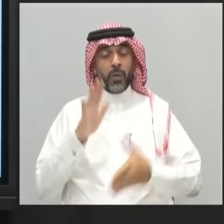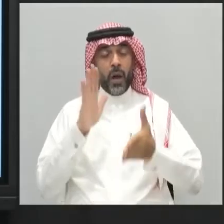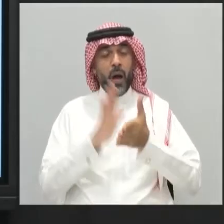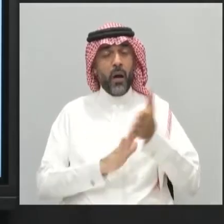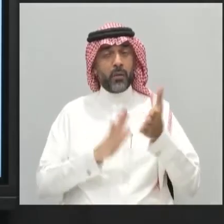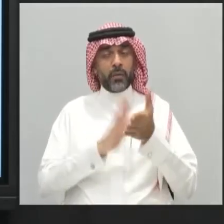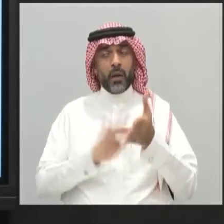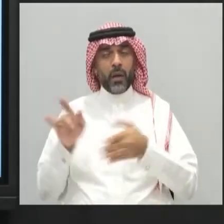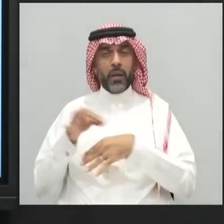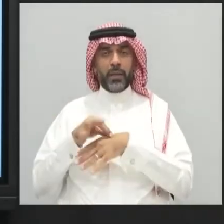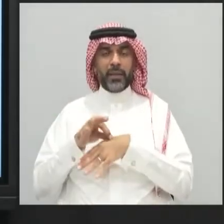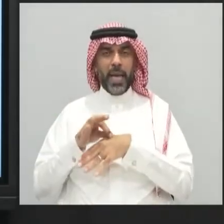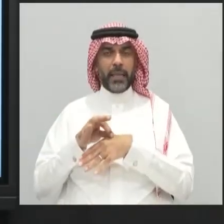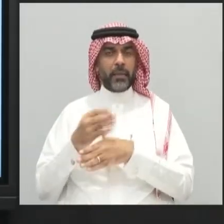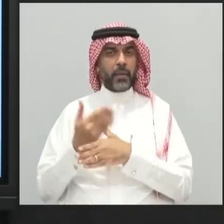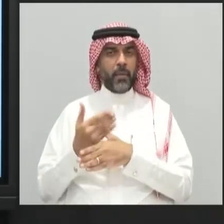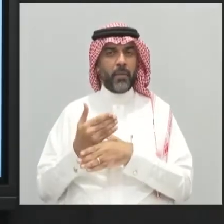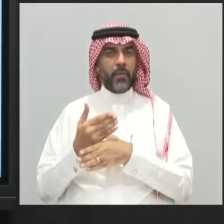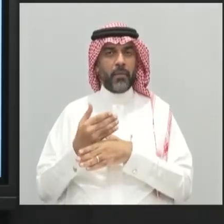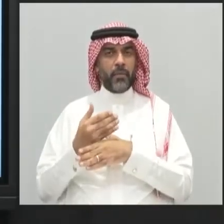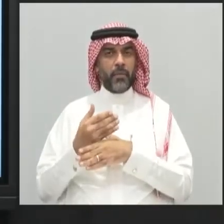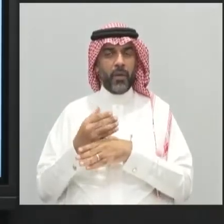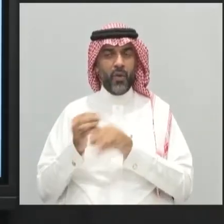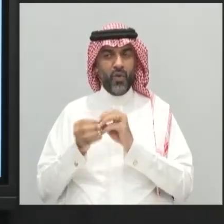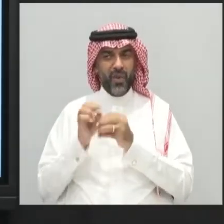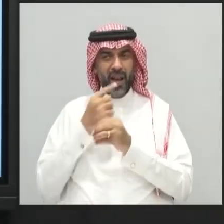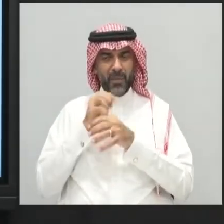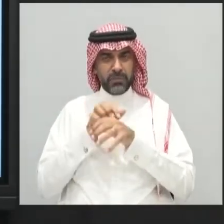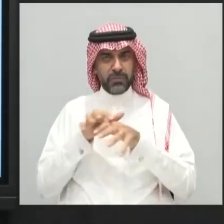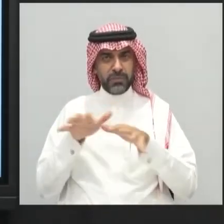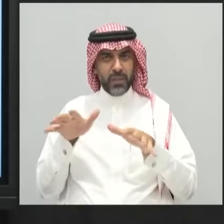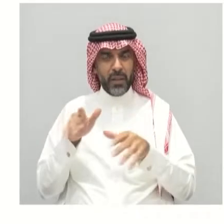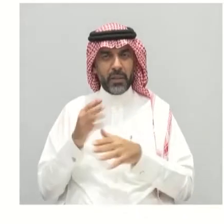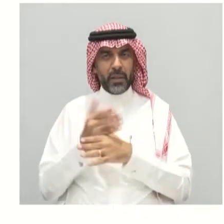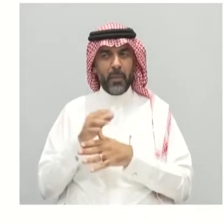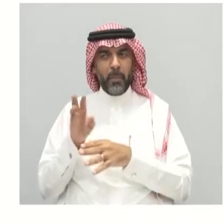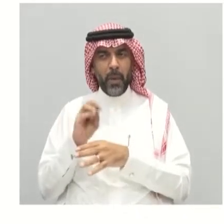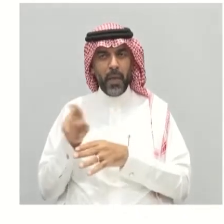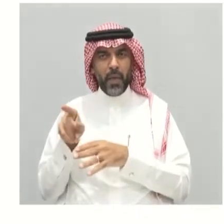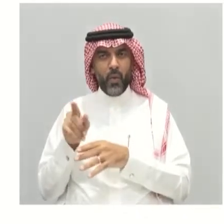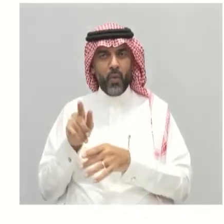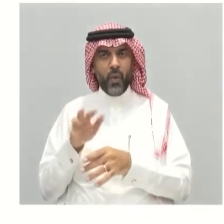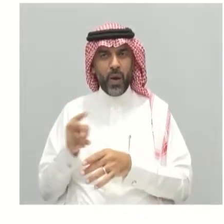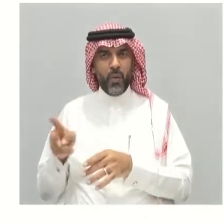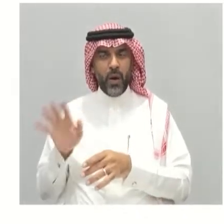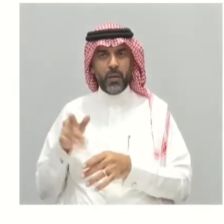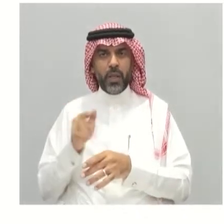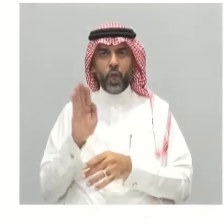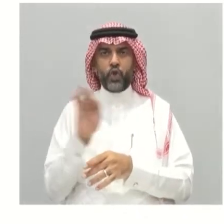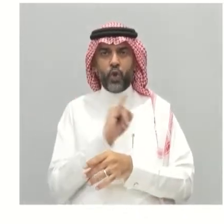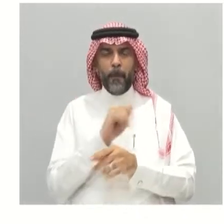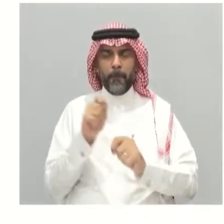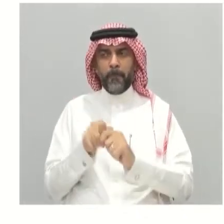للانسان لماذا يشكل تحديد خطير الانسان لان بعض انواع الصوتيات تنتج سموما